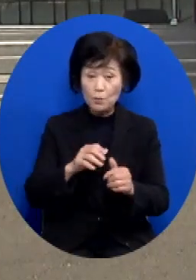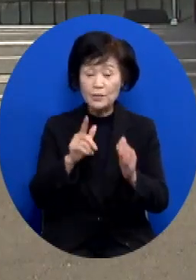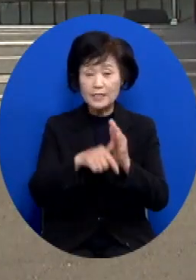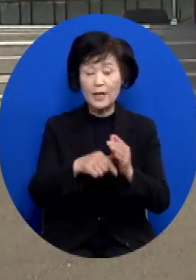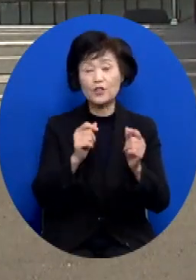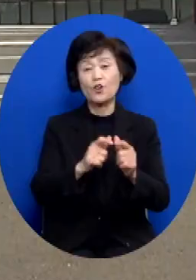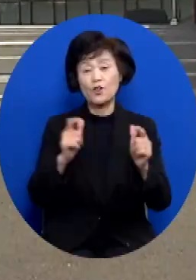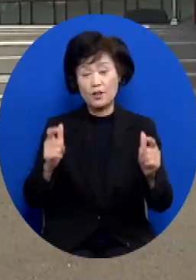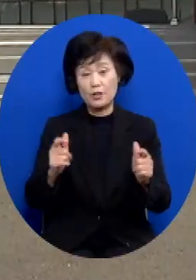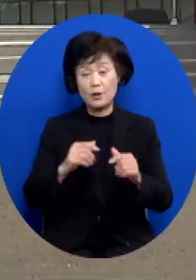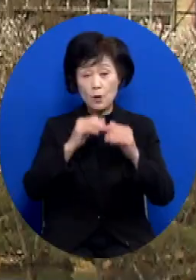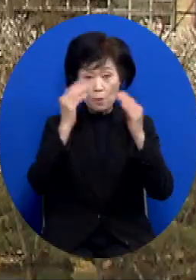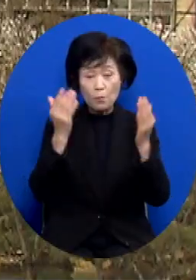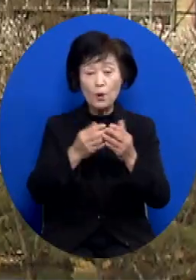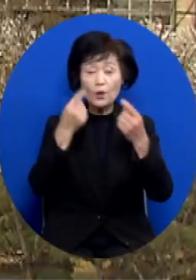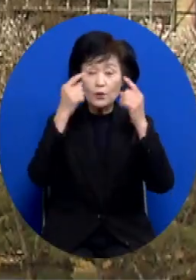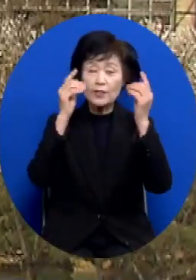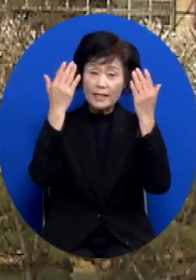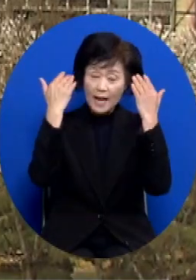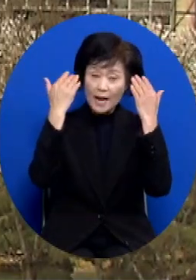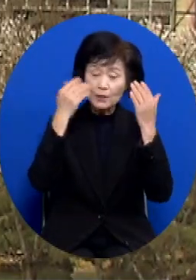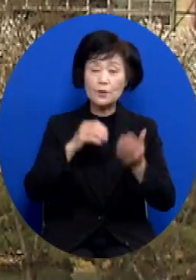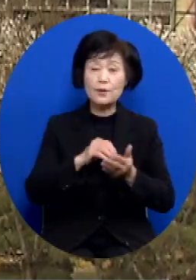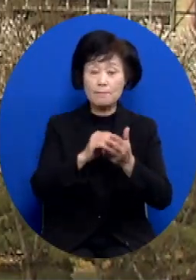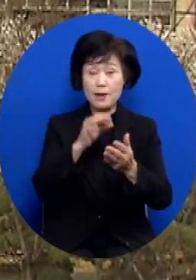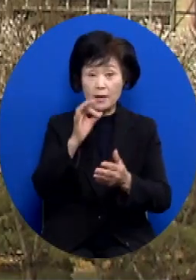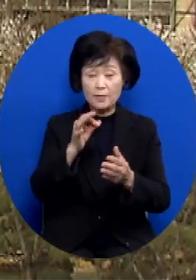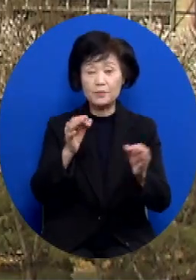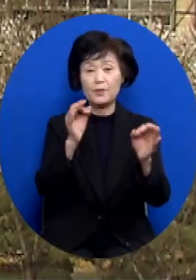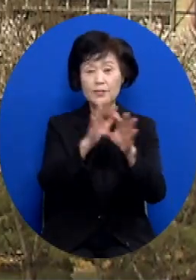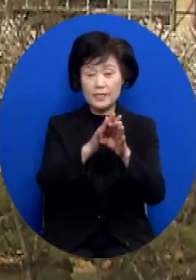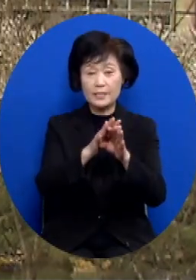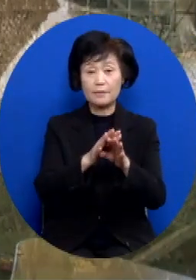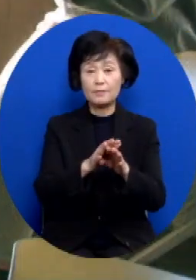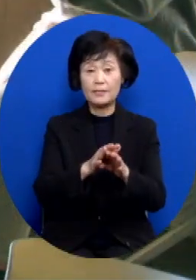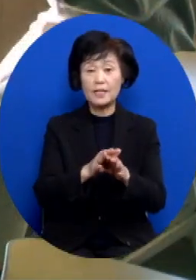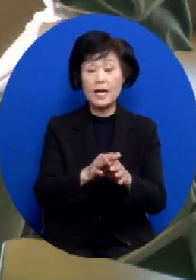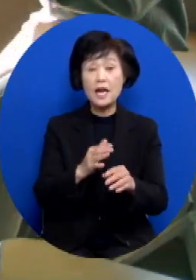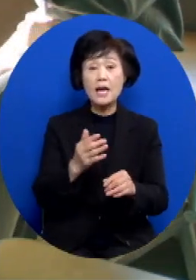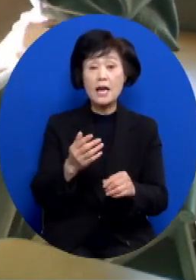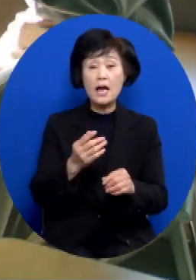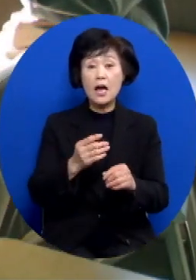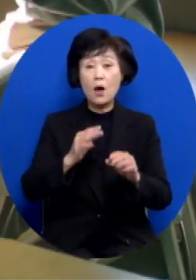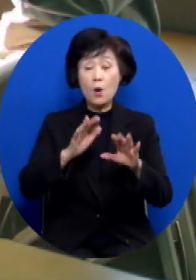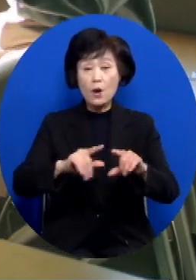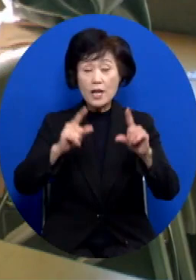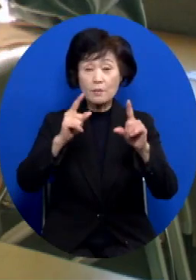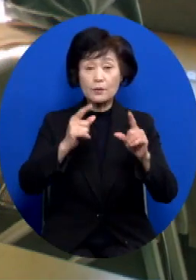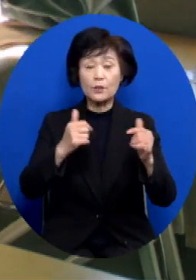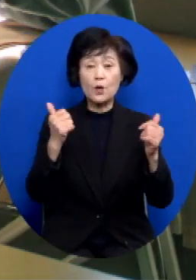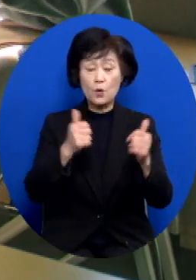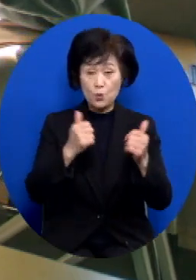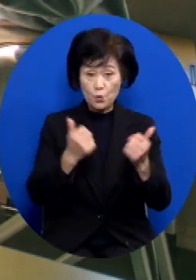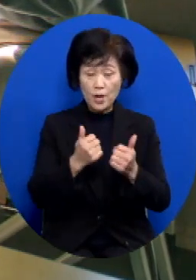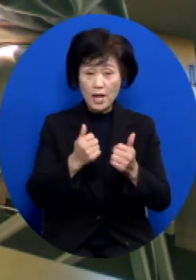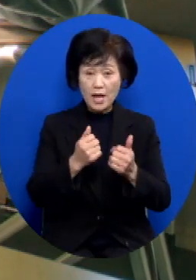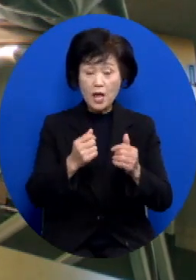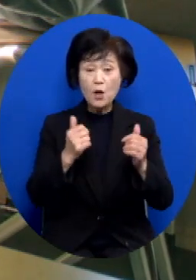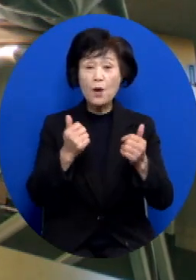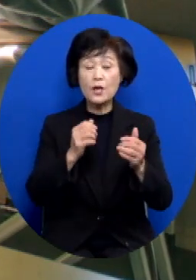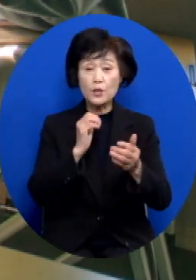대학에 입학금 제도가 사라집니다 지난 2019년 고등교육법 일부 개정 법률안이 국회 본회의를 통과한 후 국공립